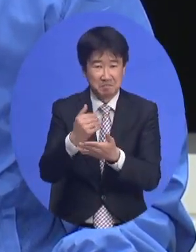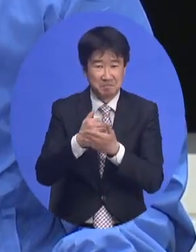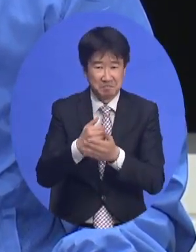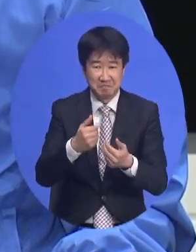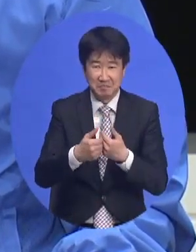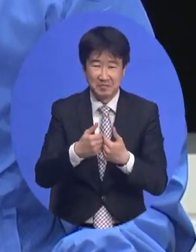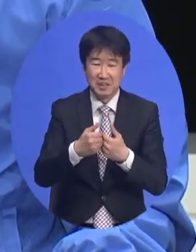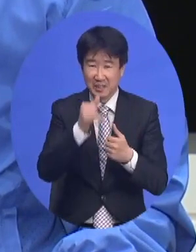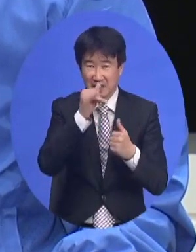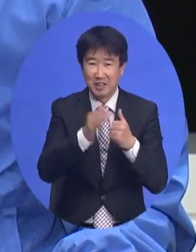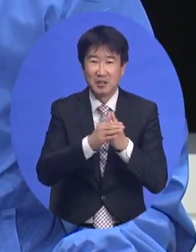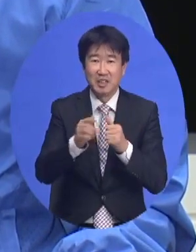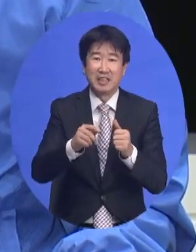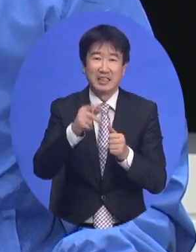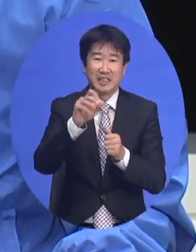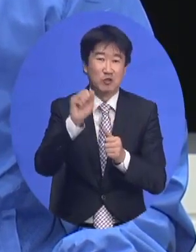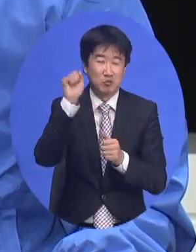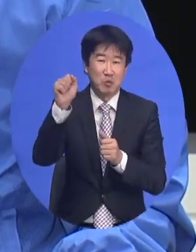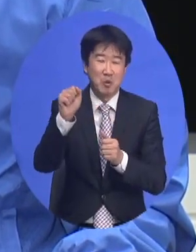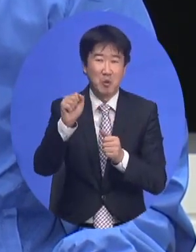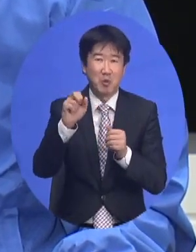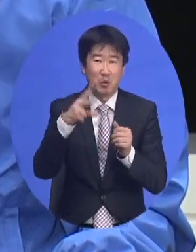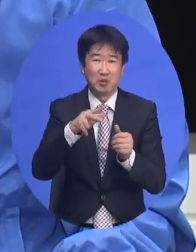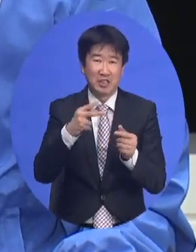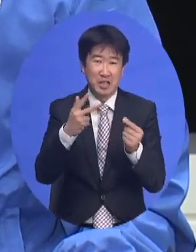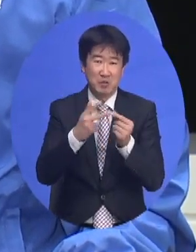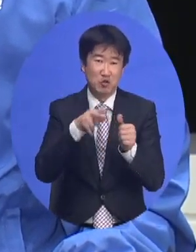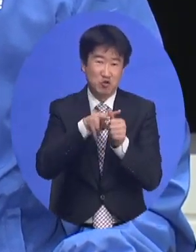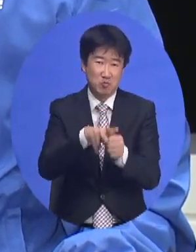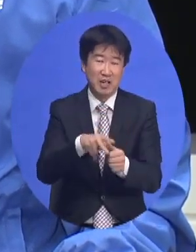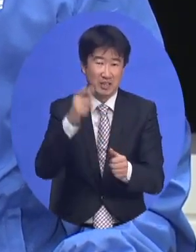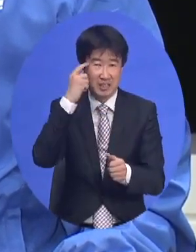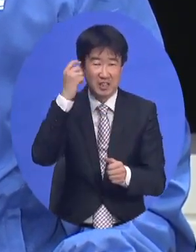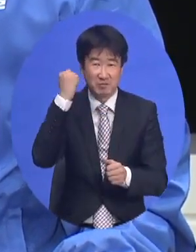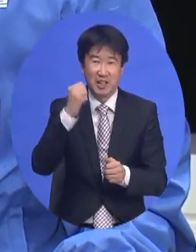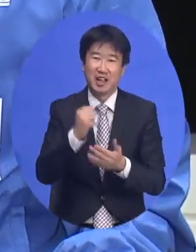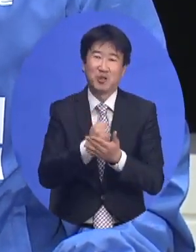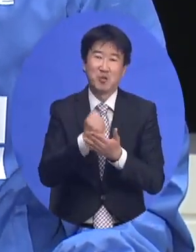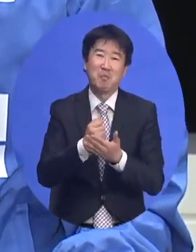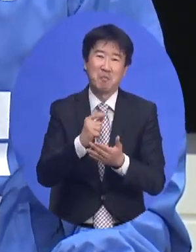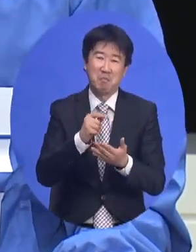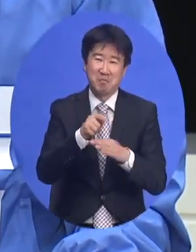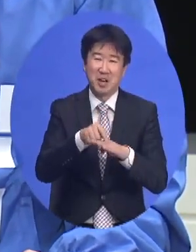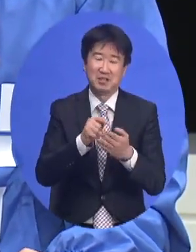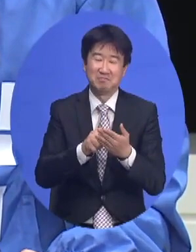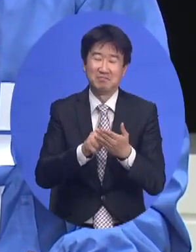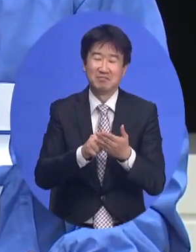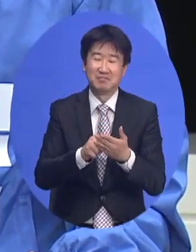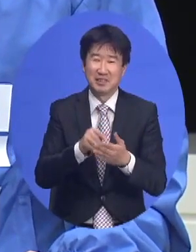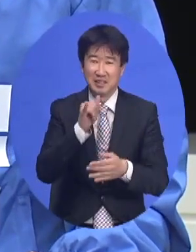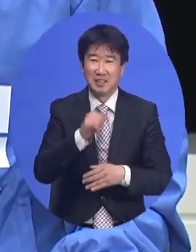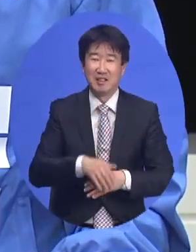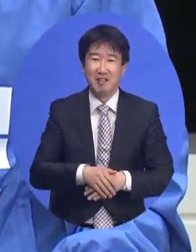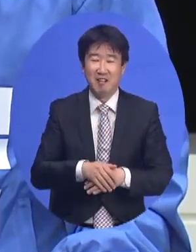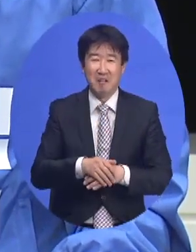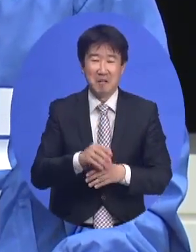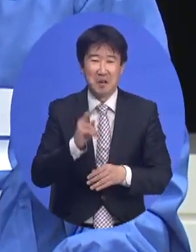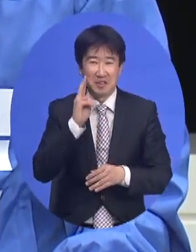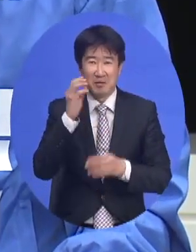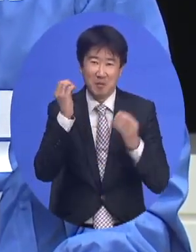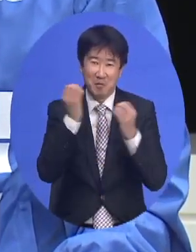모습으로 그 나타난 게 아닌가 이런 생각이 안타까운 마음이 듭니다. 예, 뭐 엄청난 예.